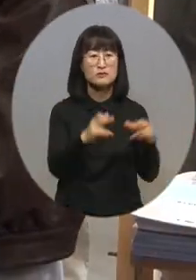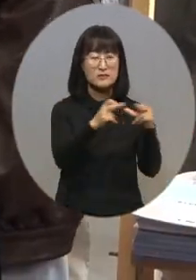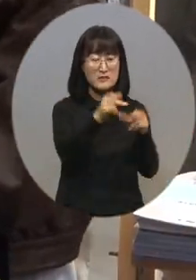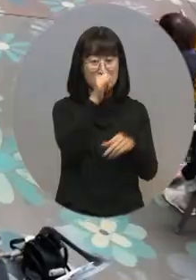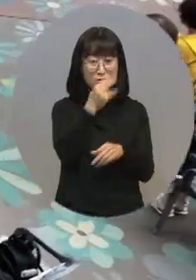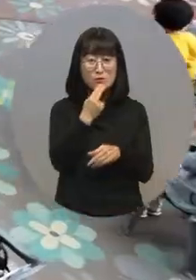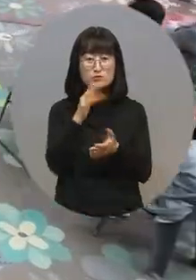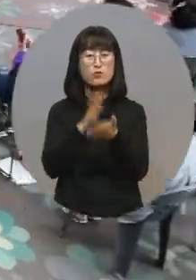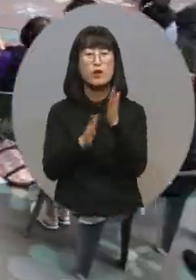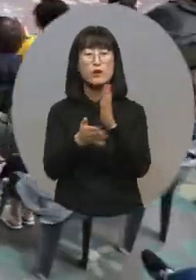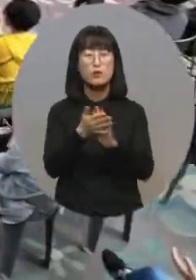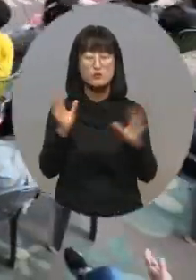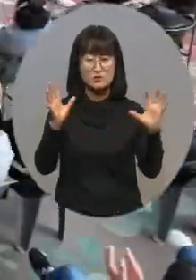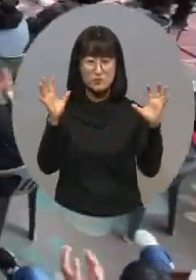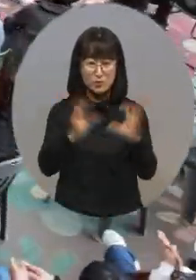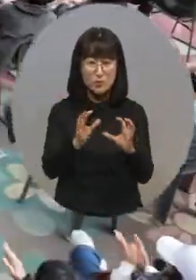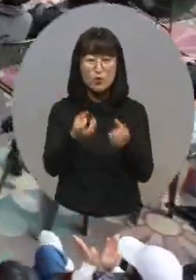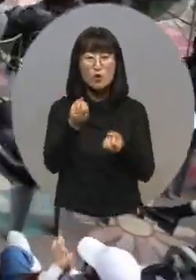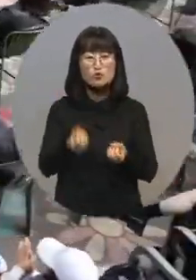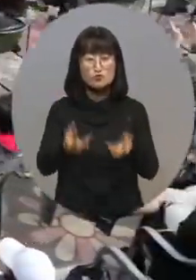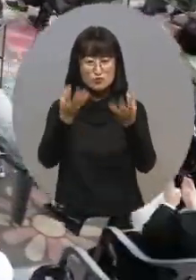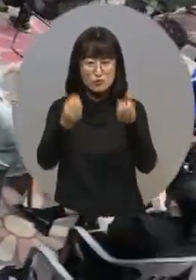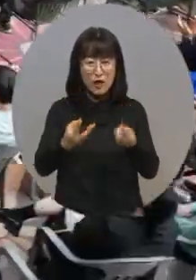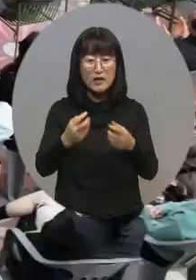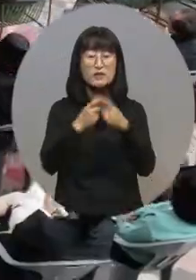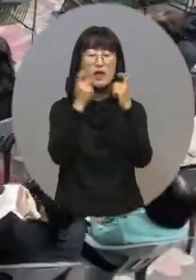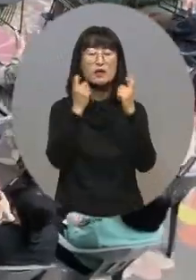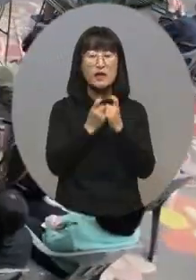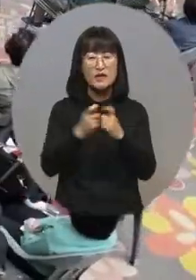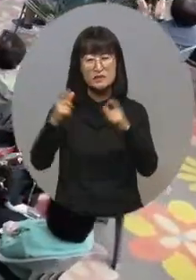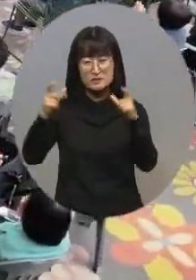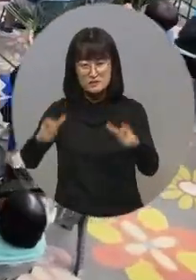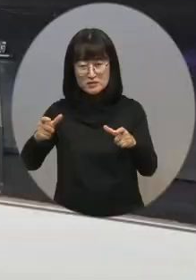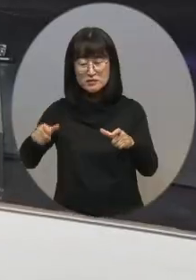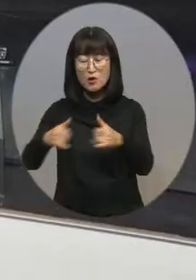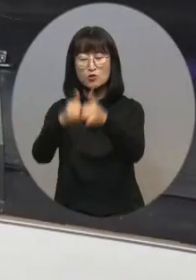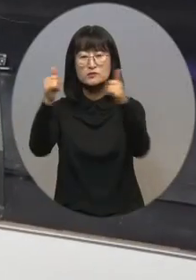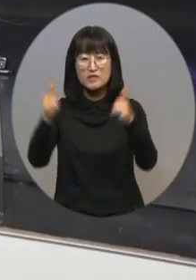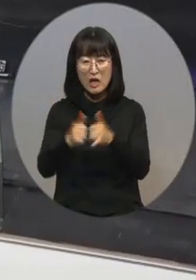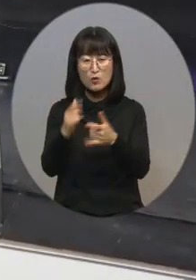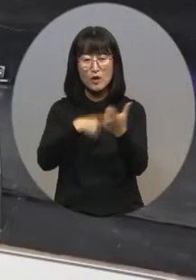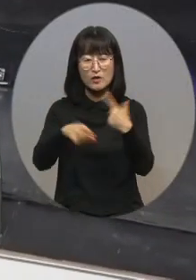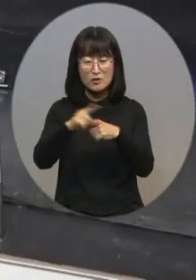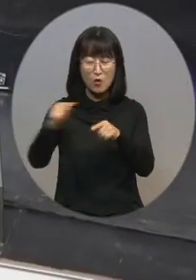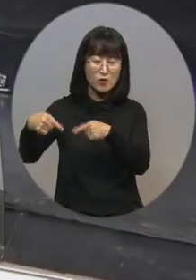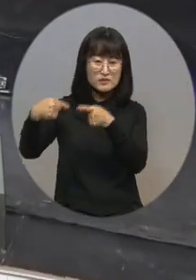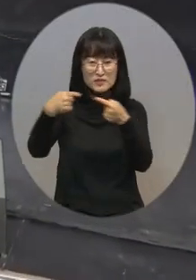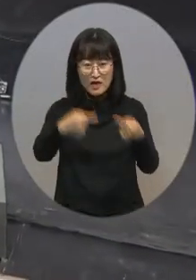어울리는 축제의장이 개인과 지역사회의 관심으로 더 큰 참여를 불러